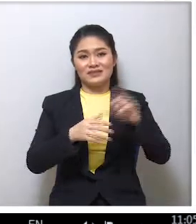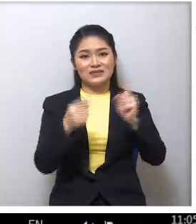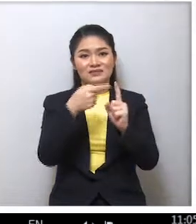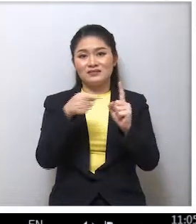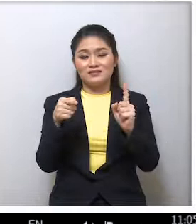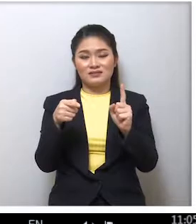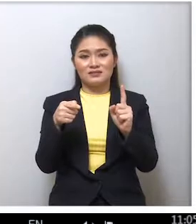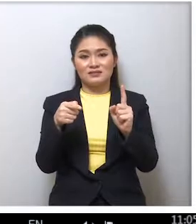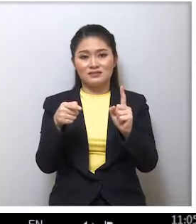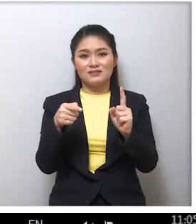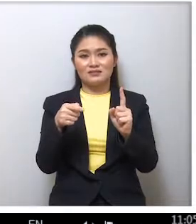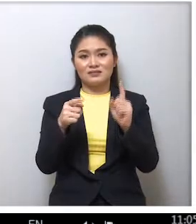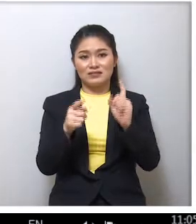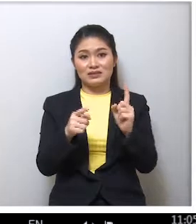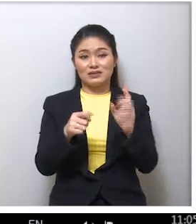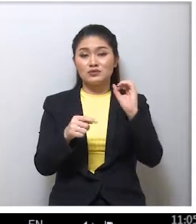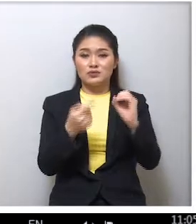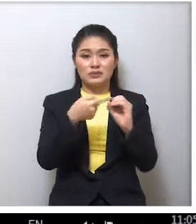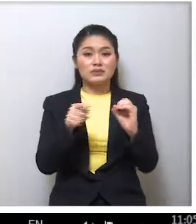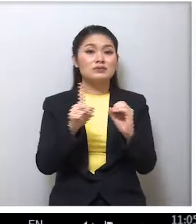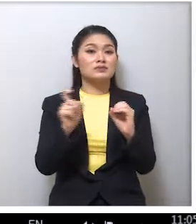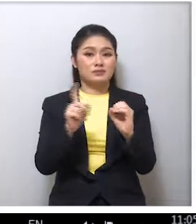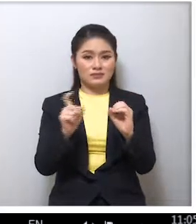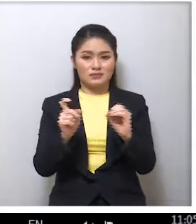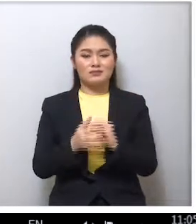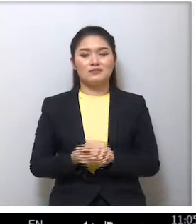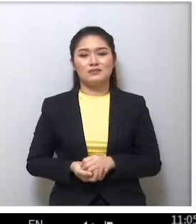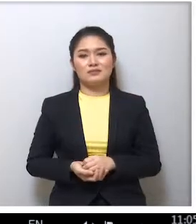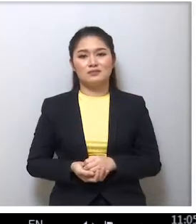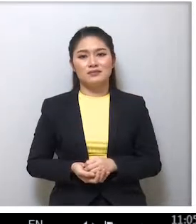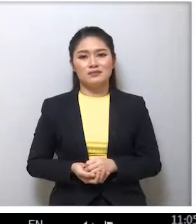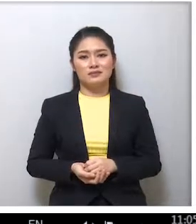1จาก0ถึง100